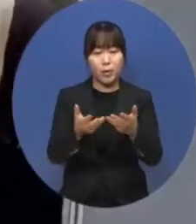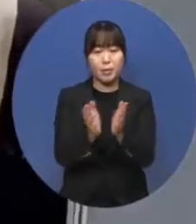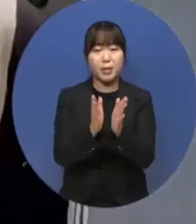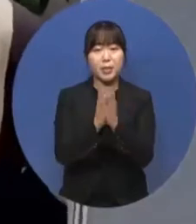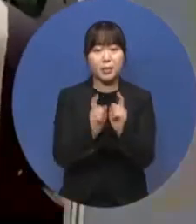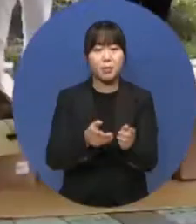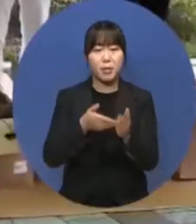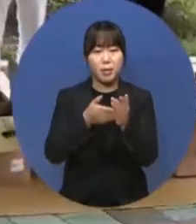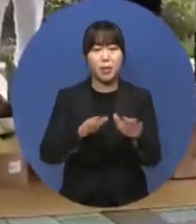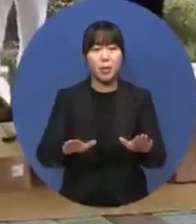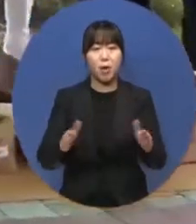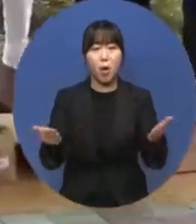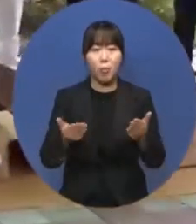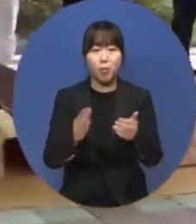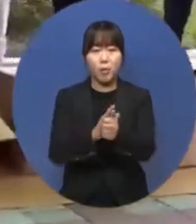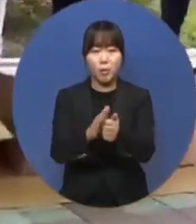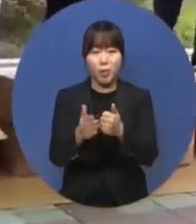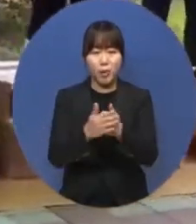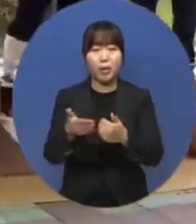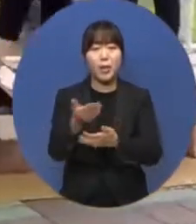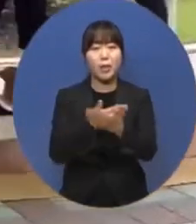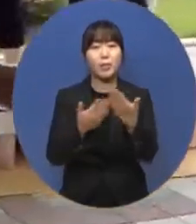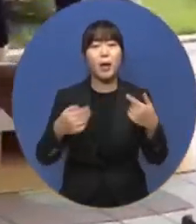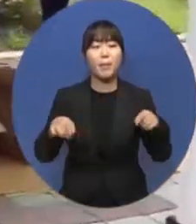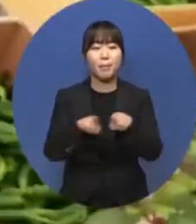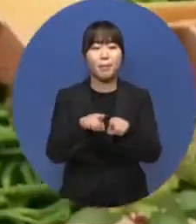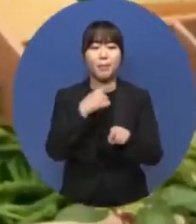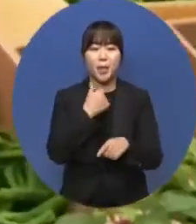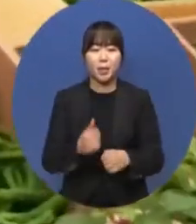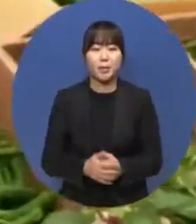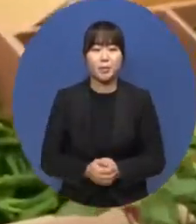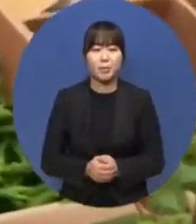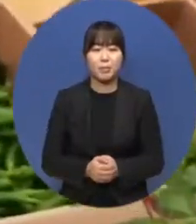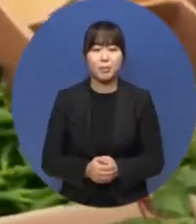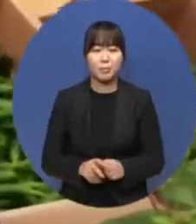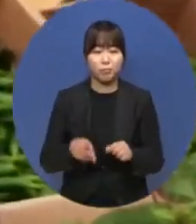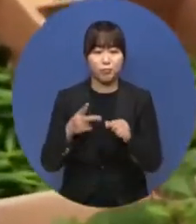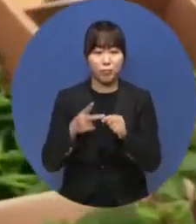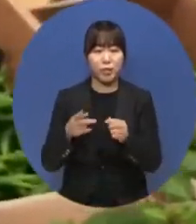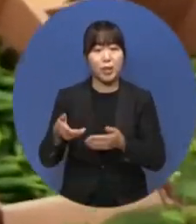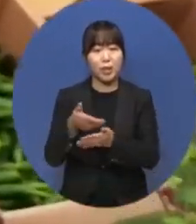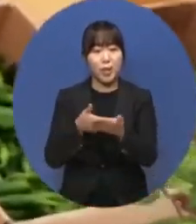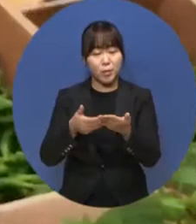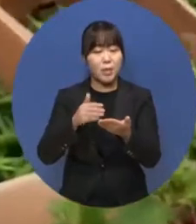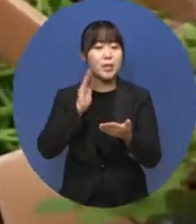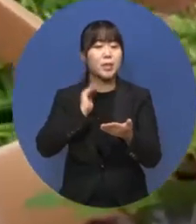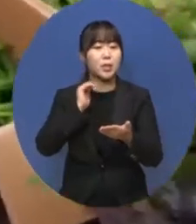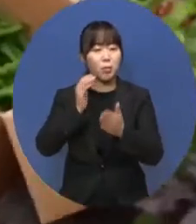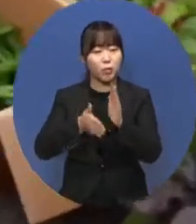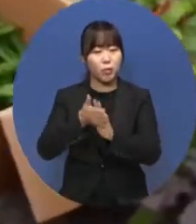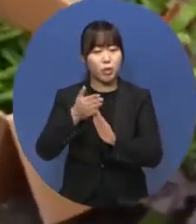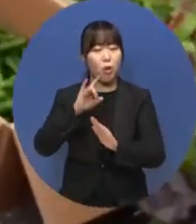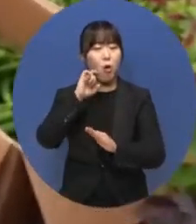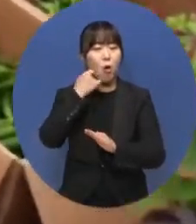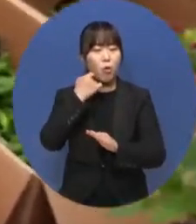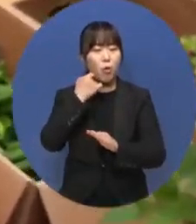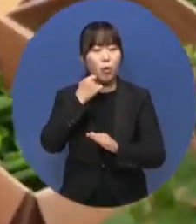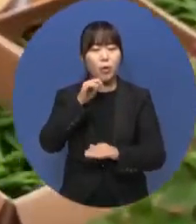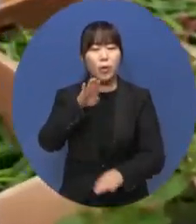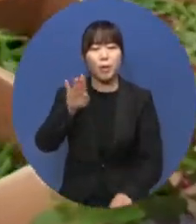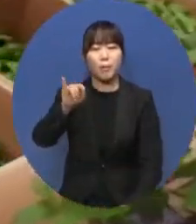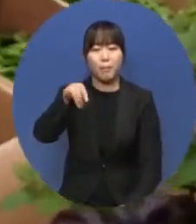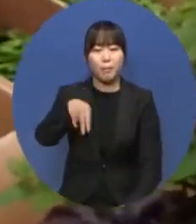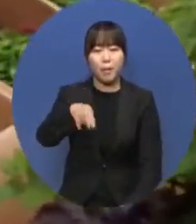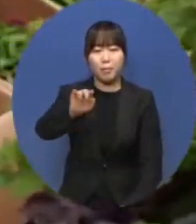이날은 업무 협업과 나눔을 함께 했습니다 두번째 나눔은 의정부시 취약지역 100벌